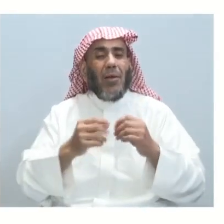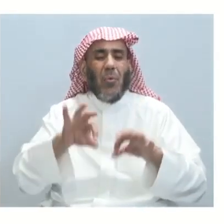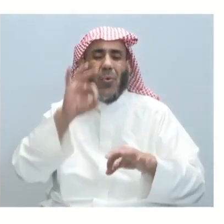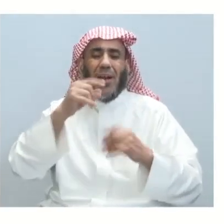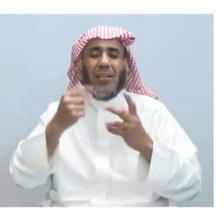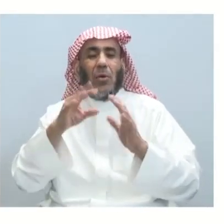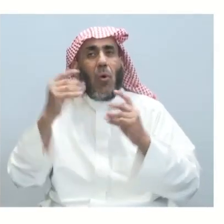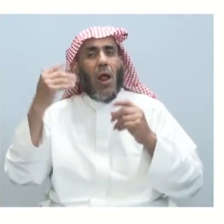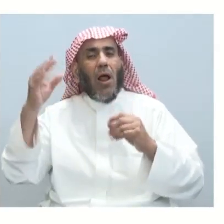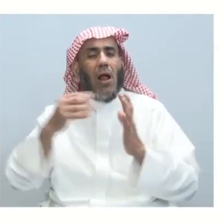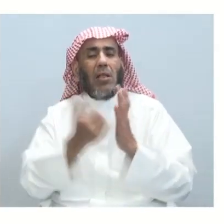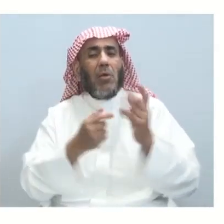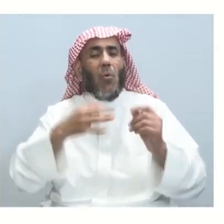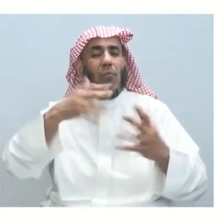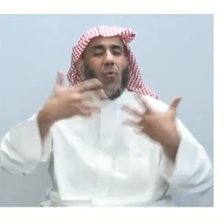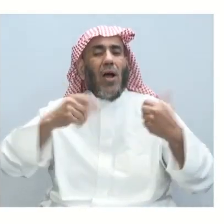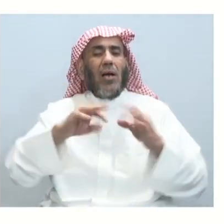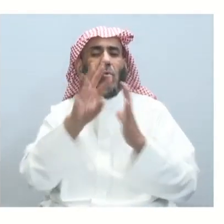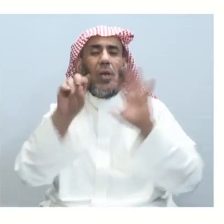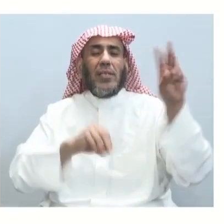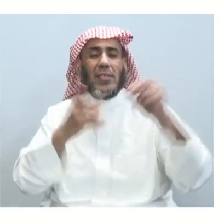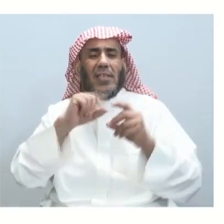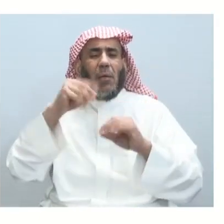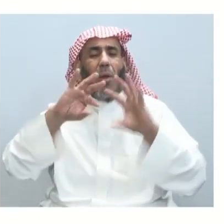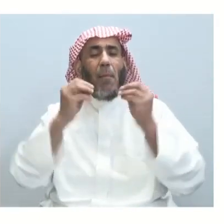والاراء الادبيه والنقديه والفكاهات والاقامة